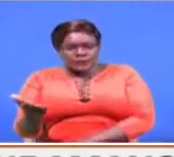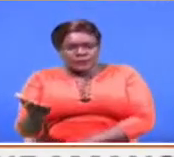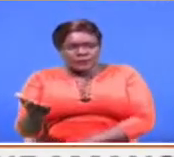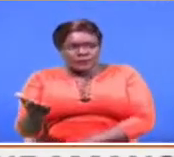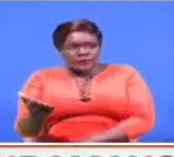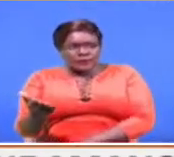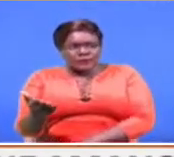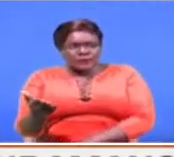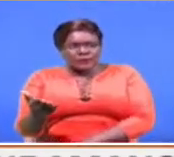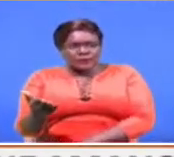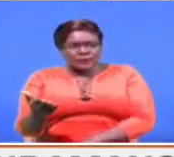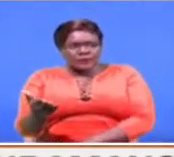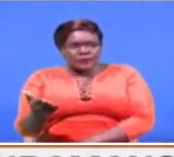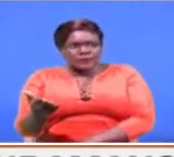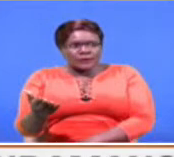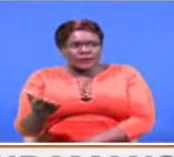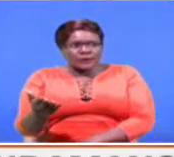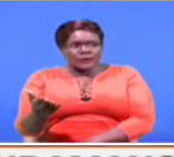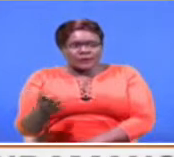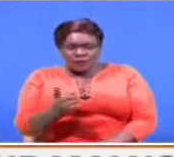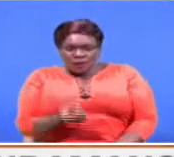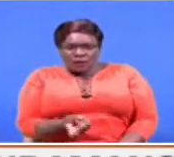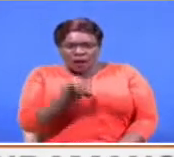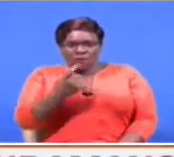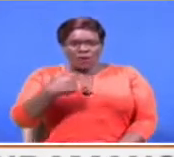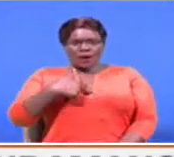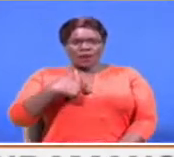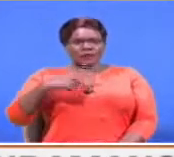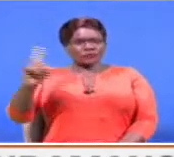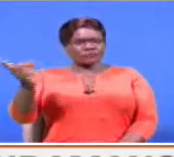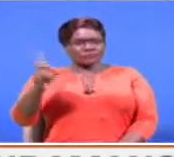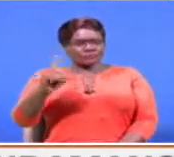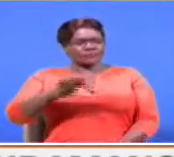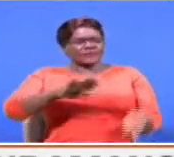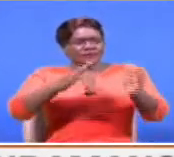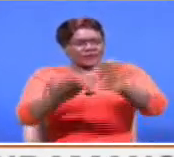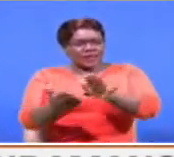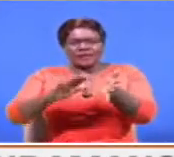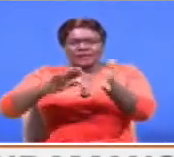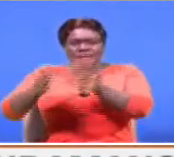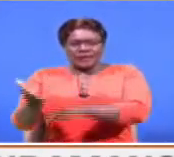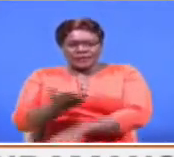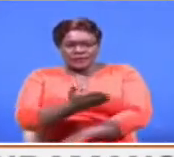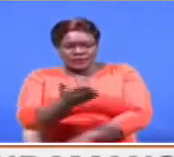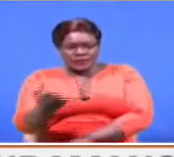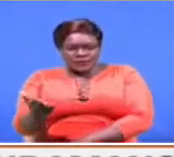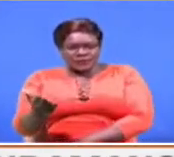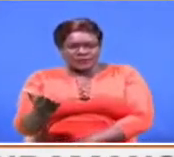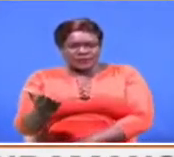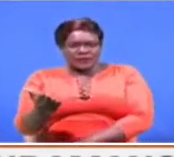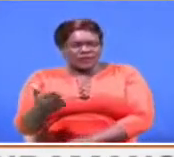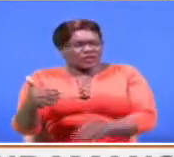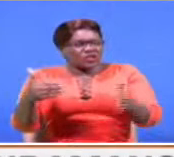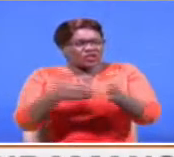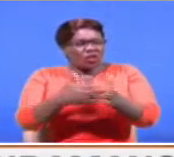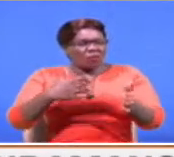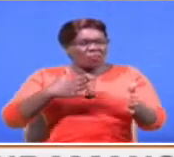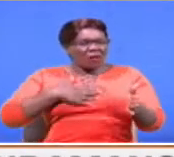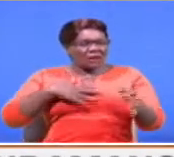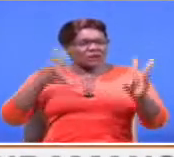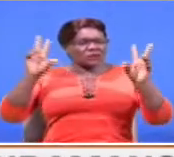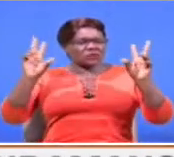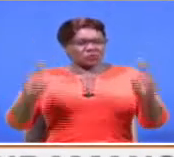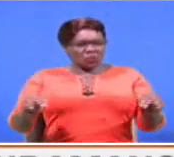will not make us be cowards. These deaths will not stop us